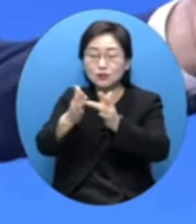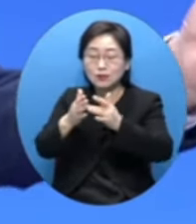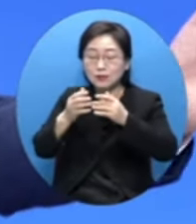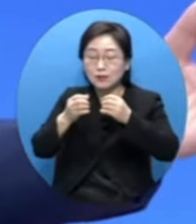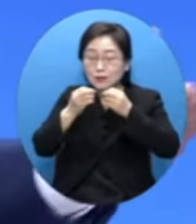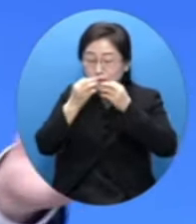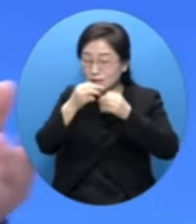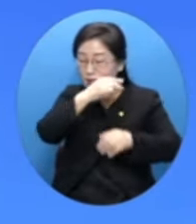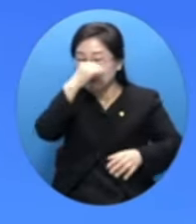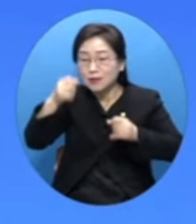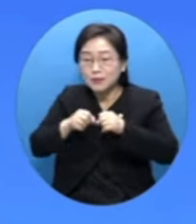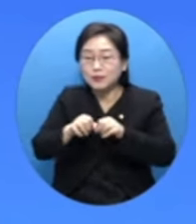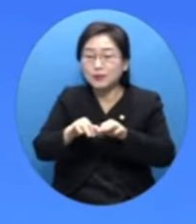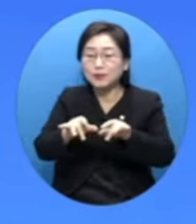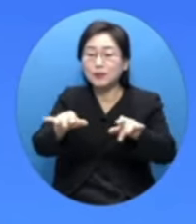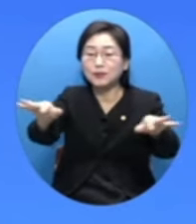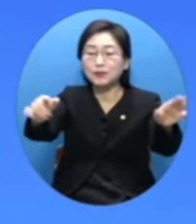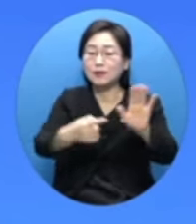천에